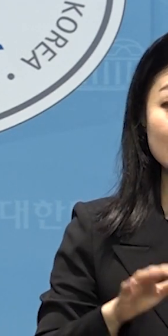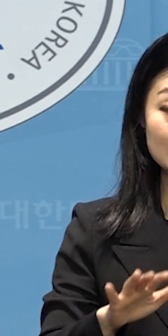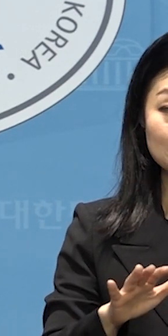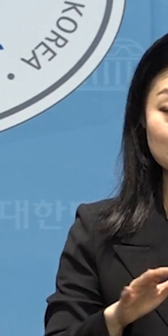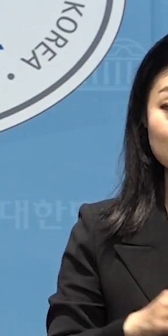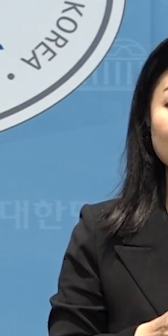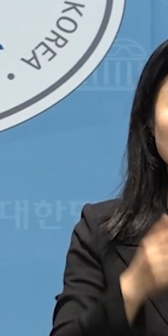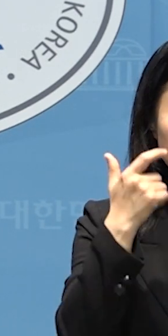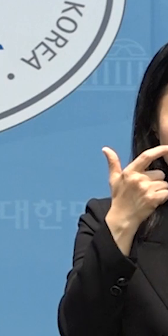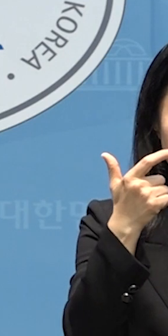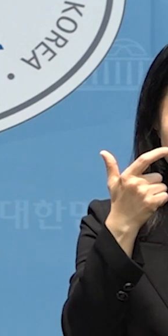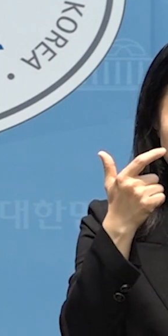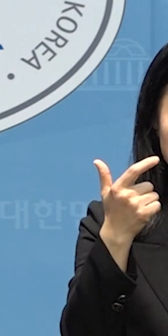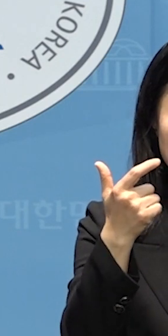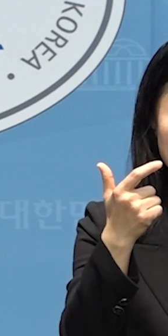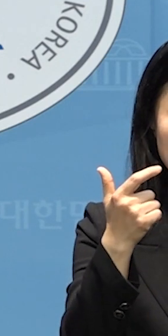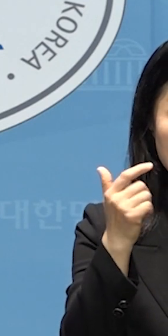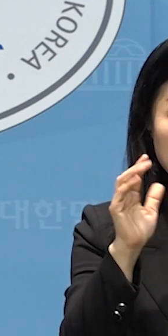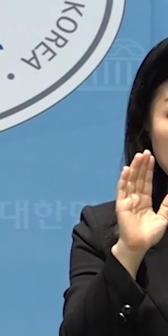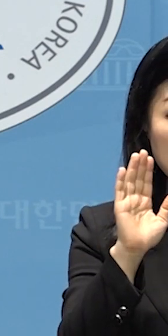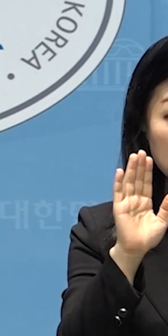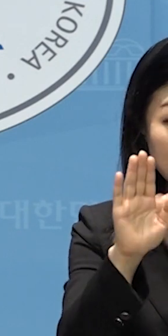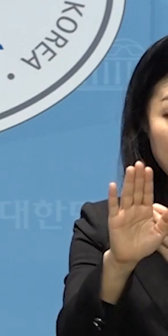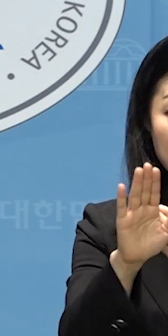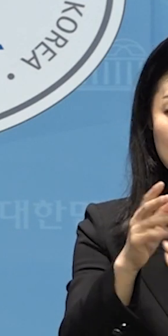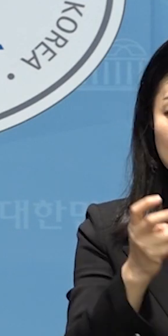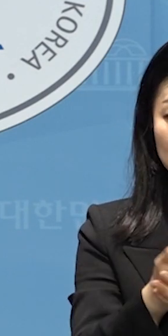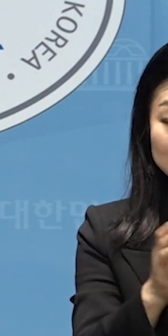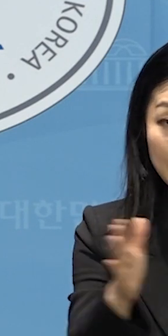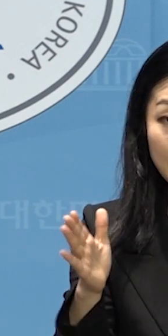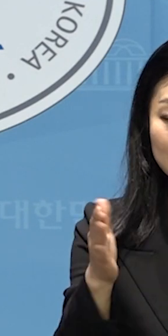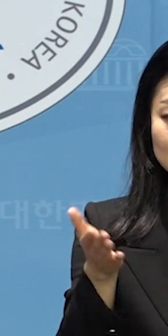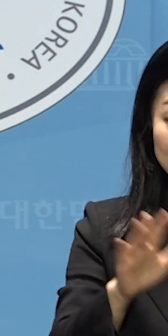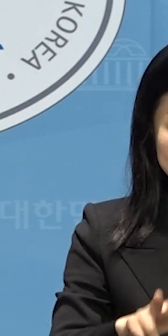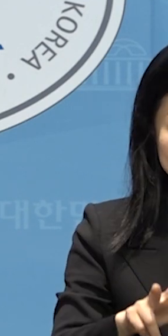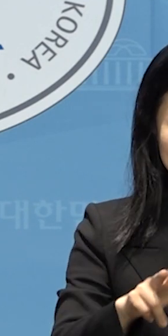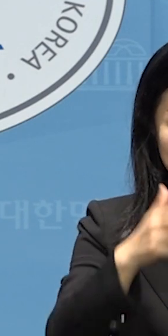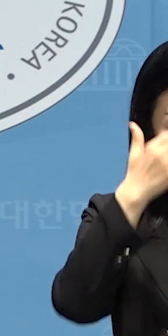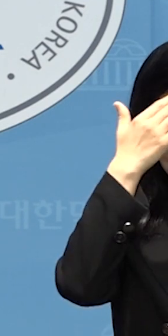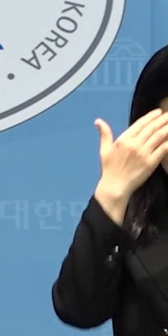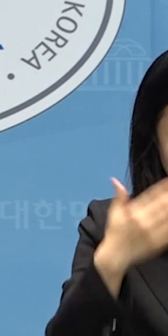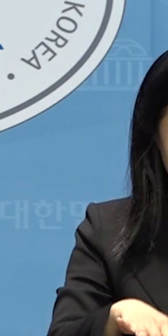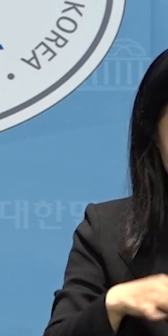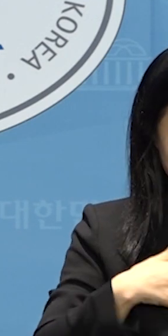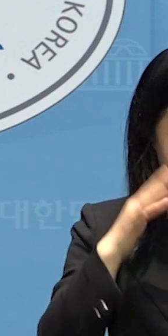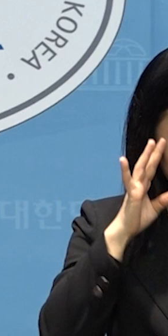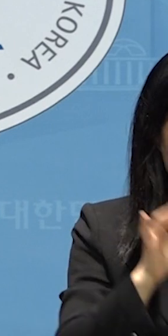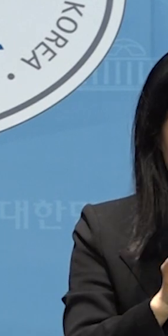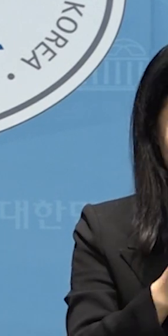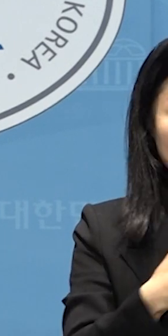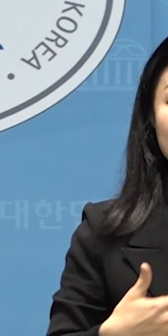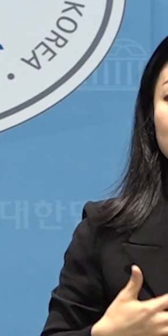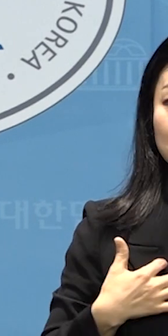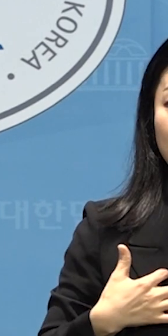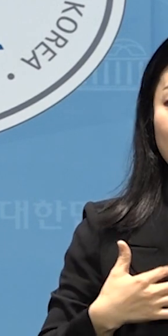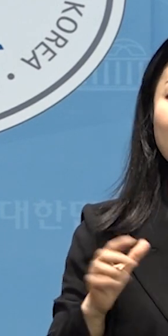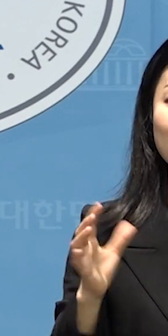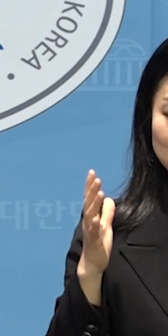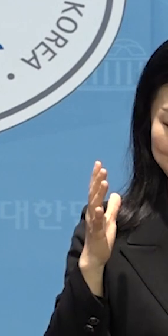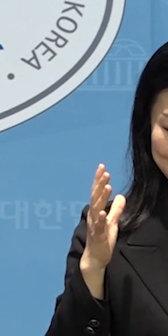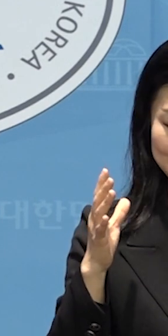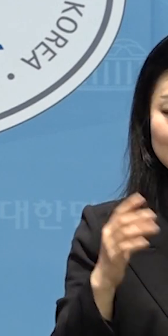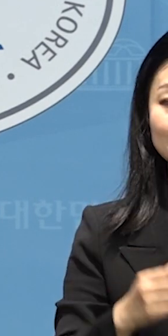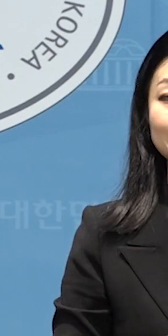시점에 금투 폐지로 결론을 내린 데에 대해 늦었지만 다행스럽게 생각합니다 그리고